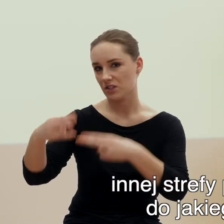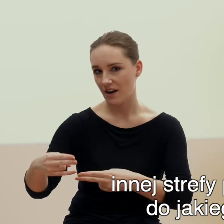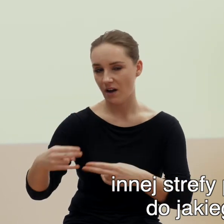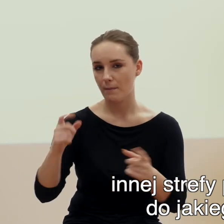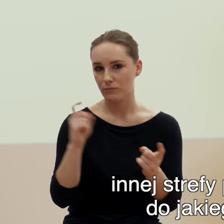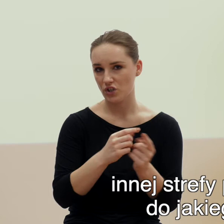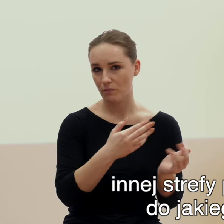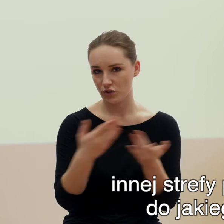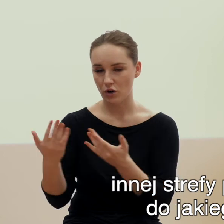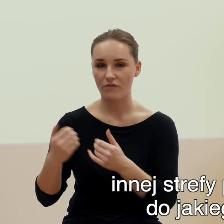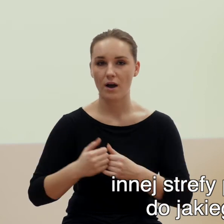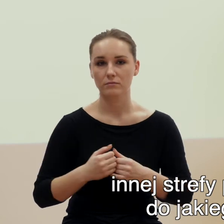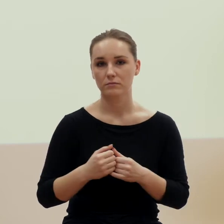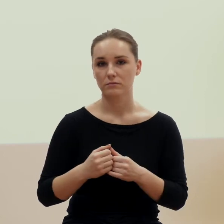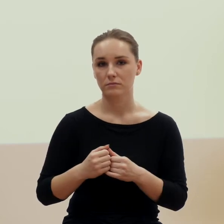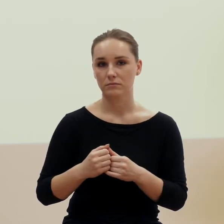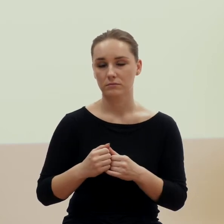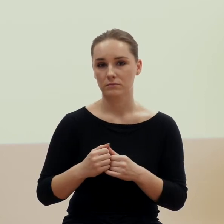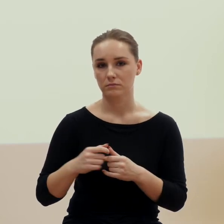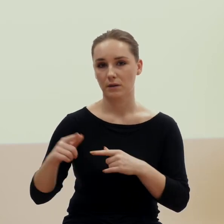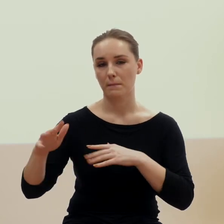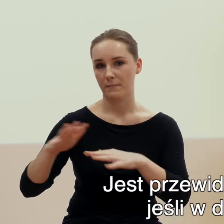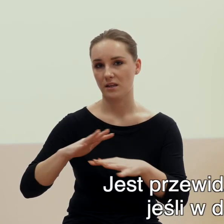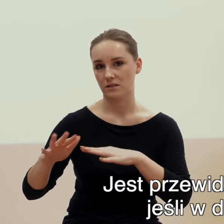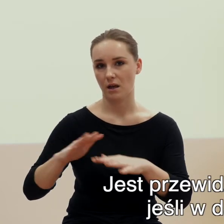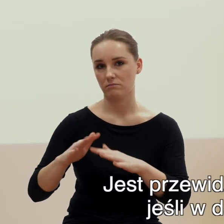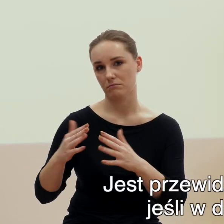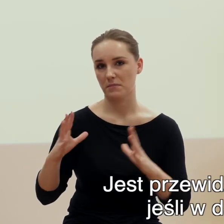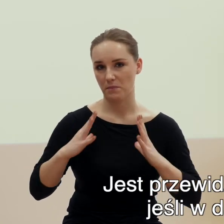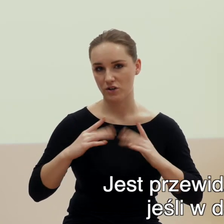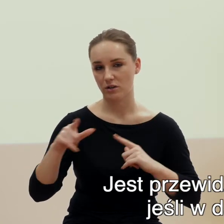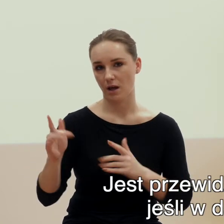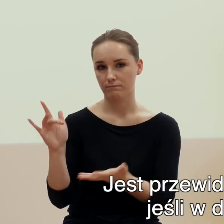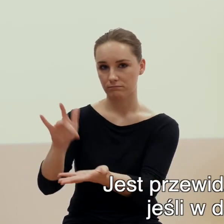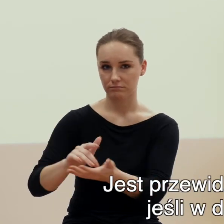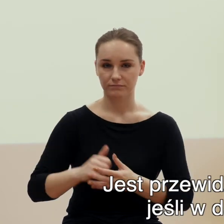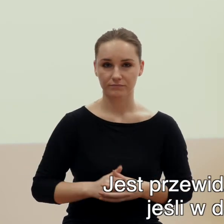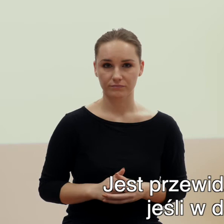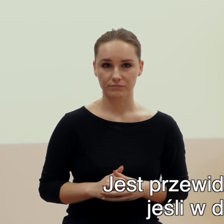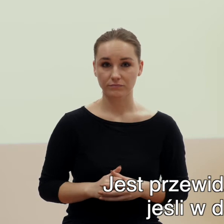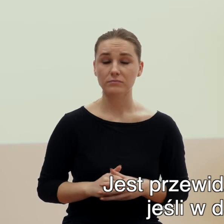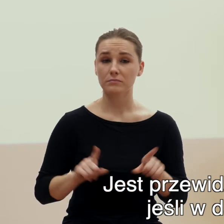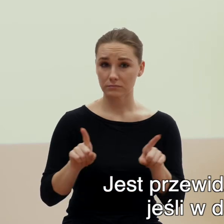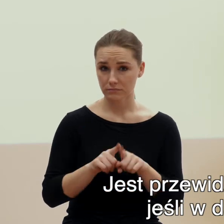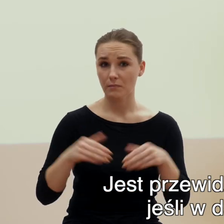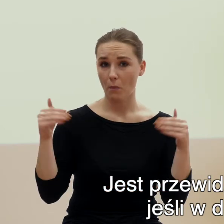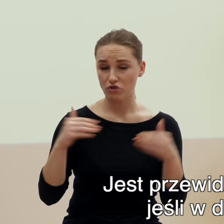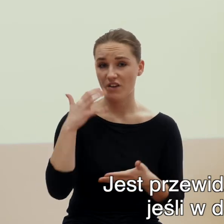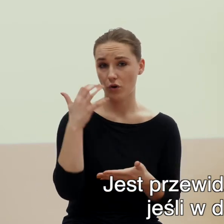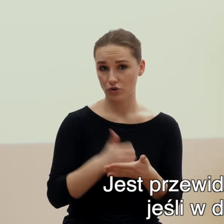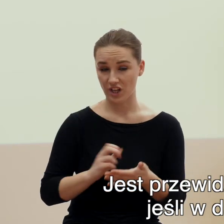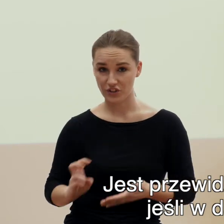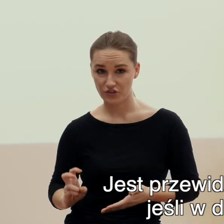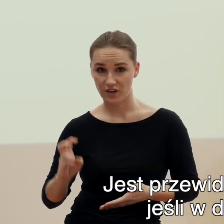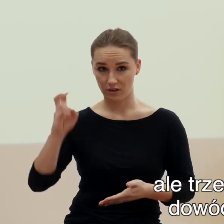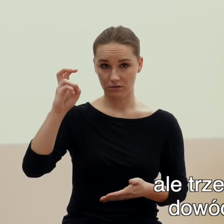jakiegoś miejsca wydzielonego pożarowo. Jest przewidziane wykorzystanie dźwigu pożarowego, jeśli w danym miejscu taki dźwig się